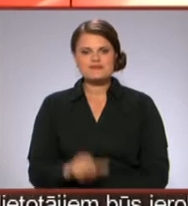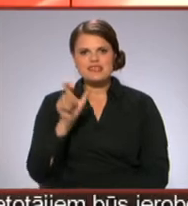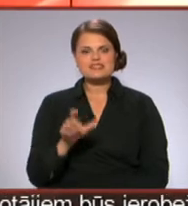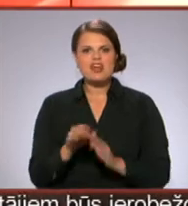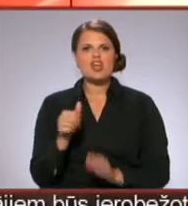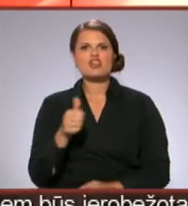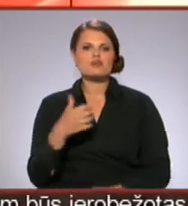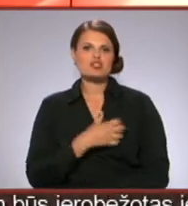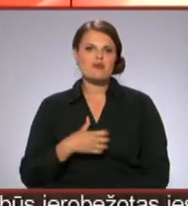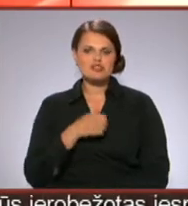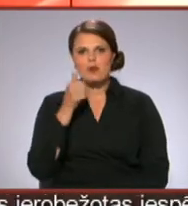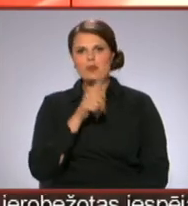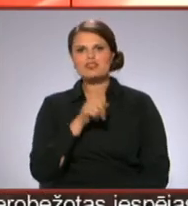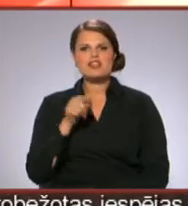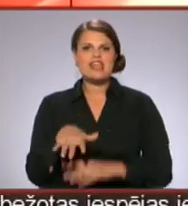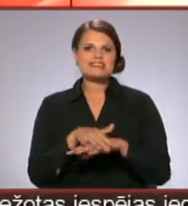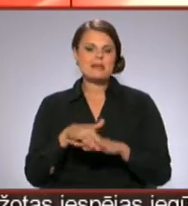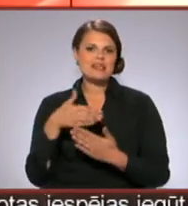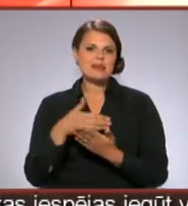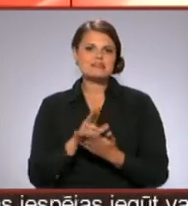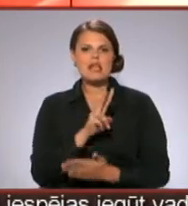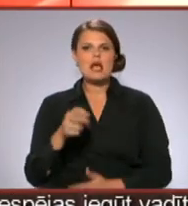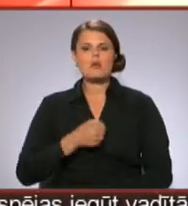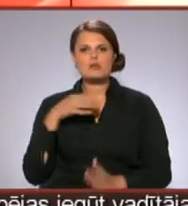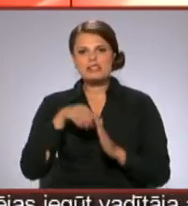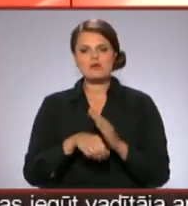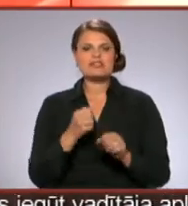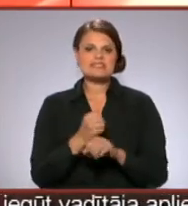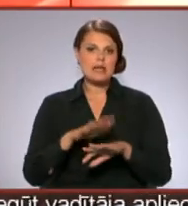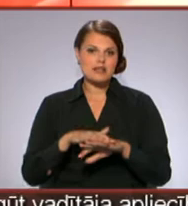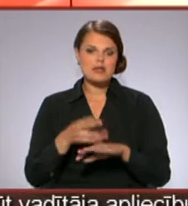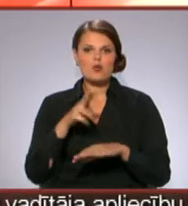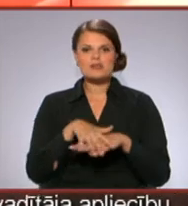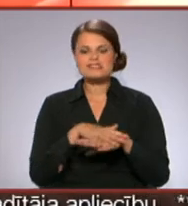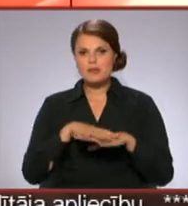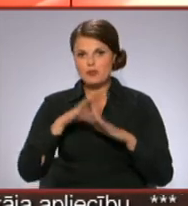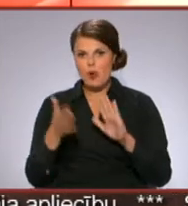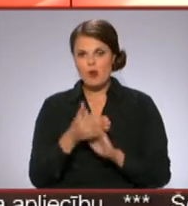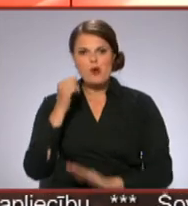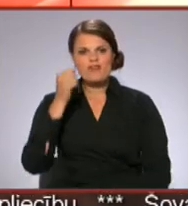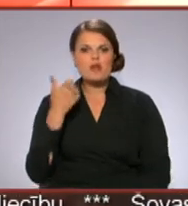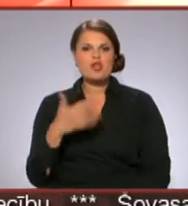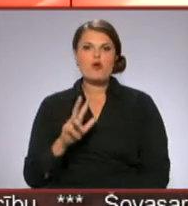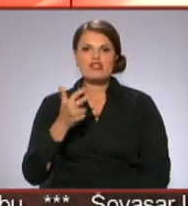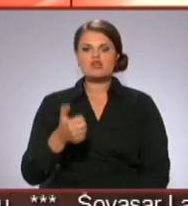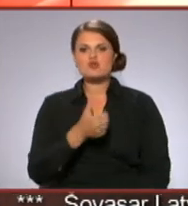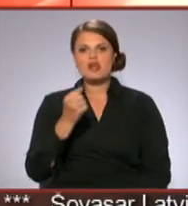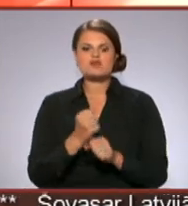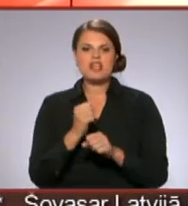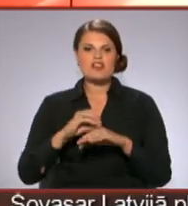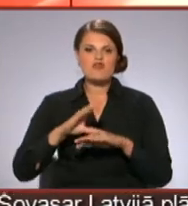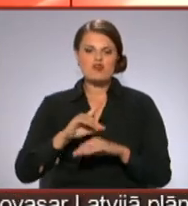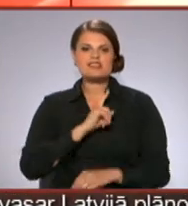Cilvēki ar īpašām vajadzībām bieži ir tā sabiedrības daļa, kam grūti iekļauties darba tirgu un sabiedrībā kopumā. Valmierā trešo gadu darbojas